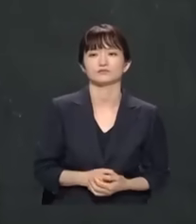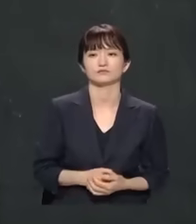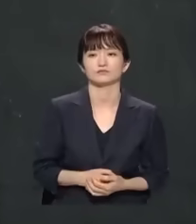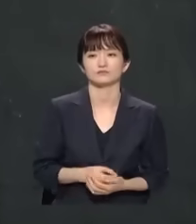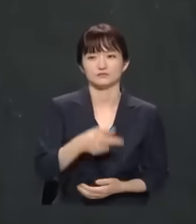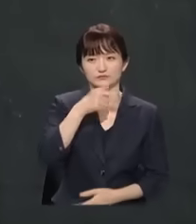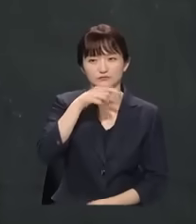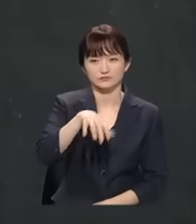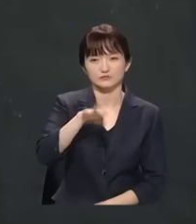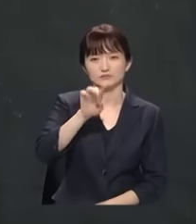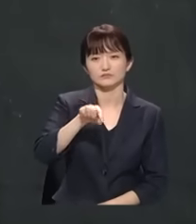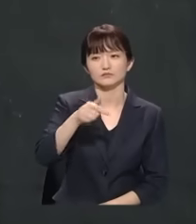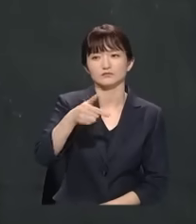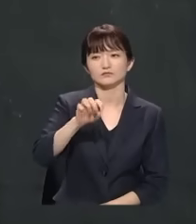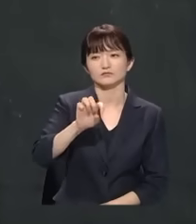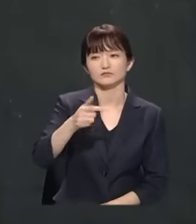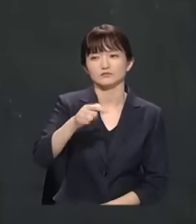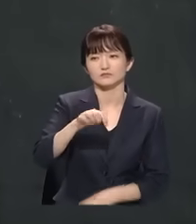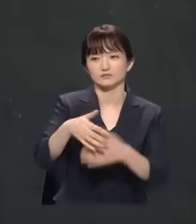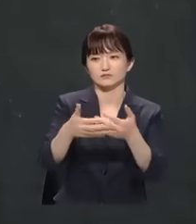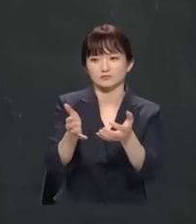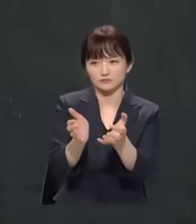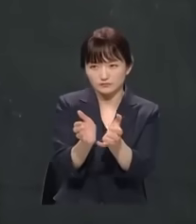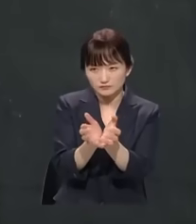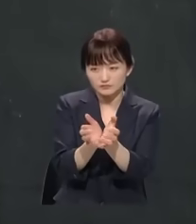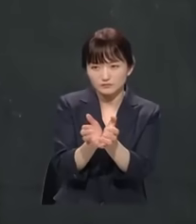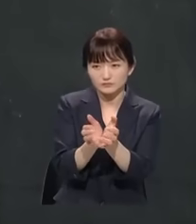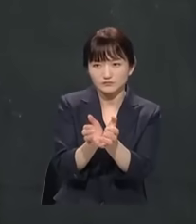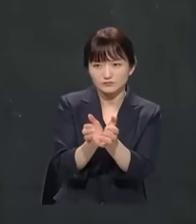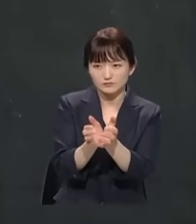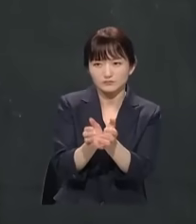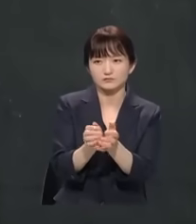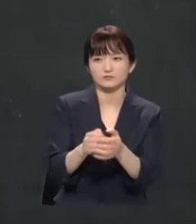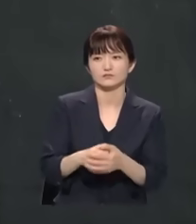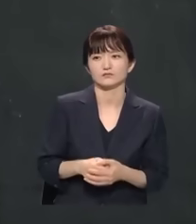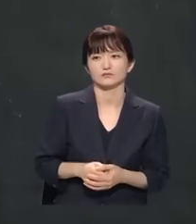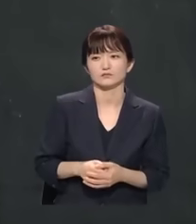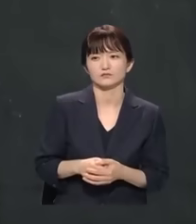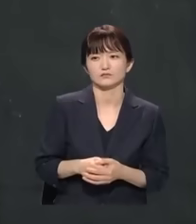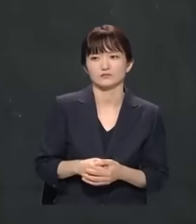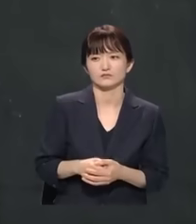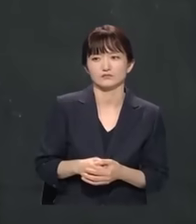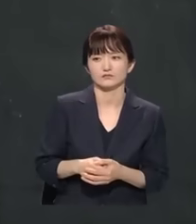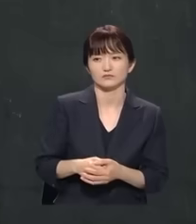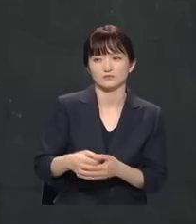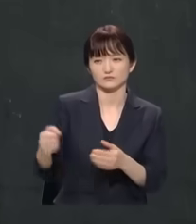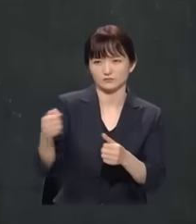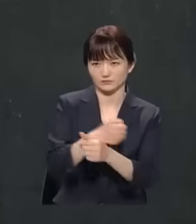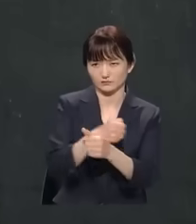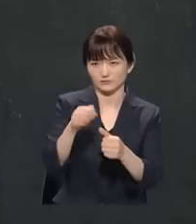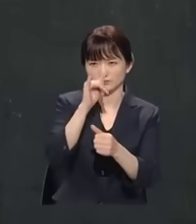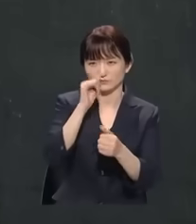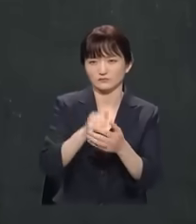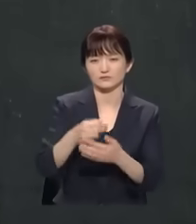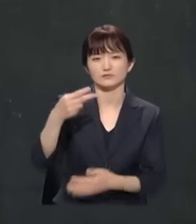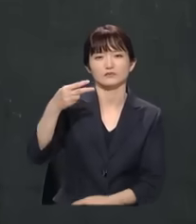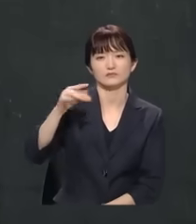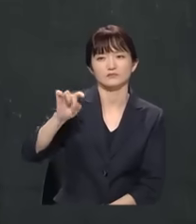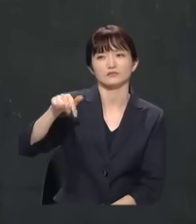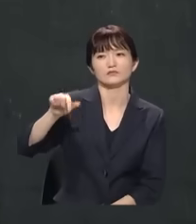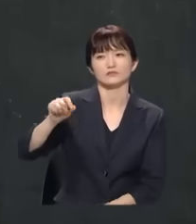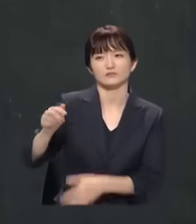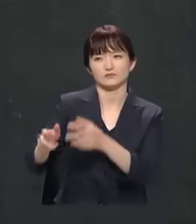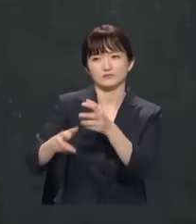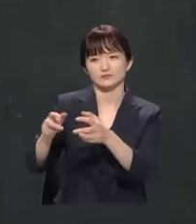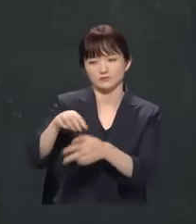있었고요 2015년에는 청소년을 강제로 성매매 동원했습니다 그리고 그 이후에 대장동 사업 현장 관리한 것도이 조직들이었습니다